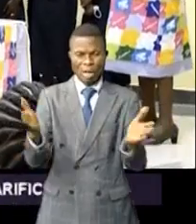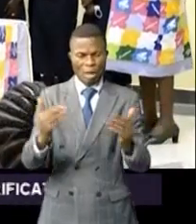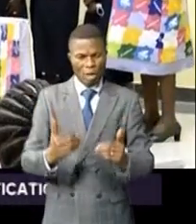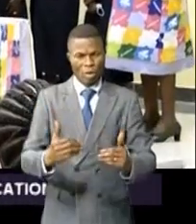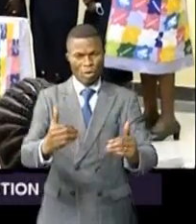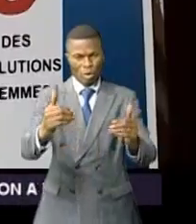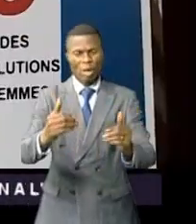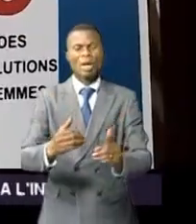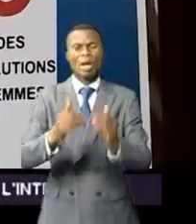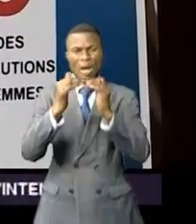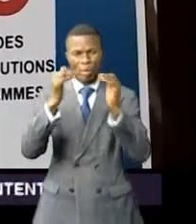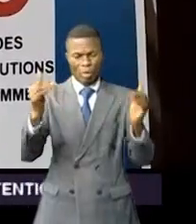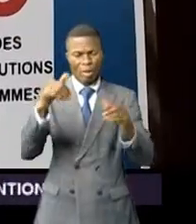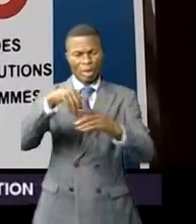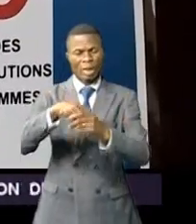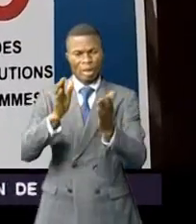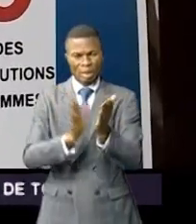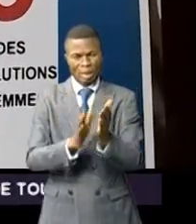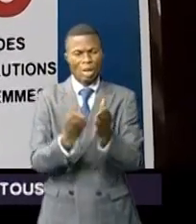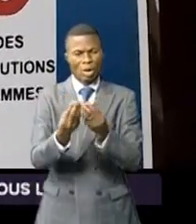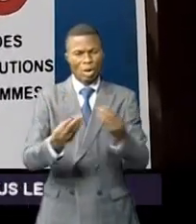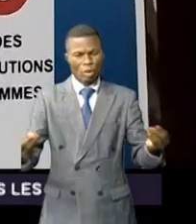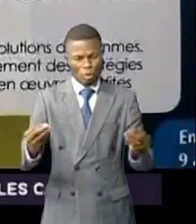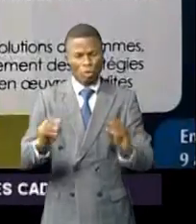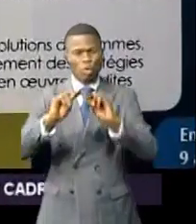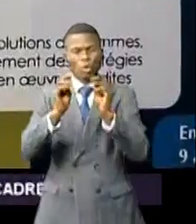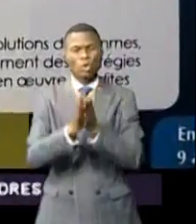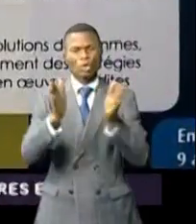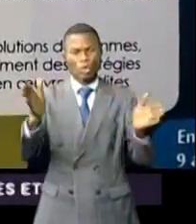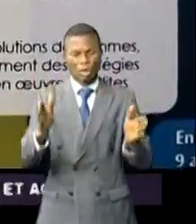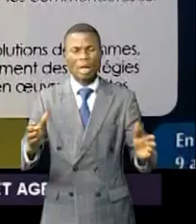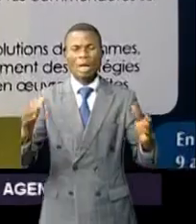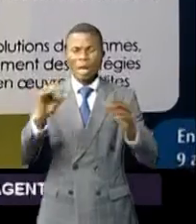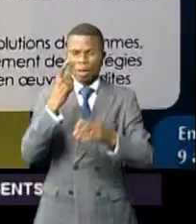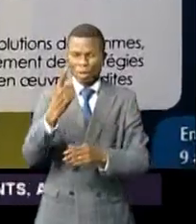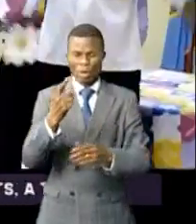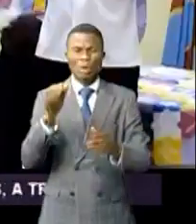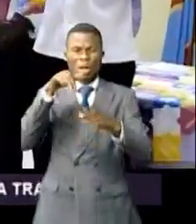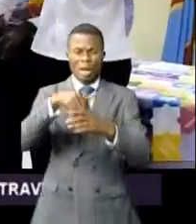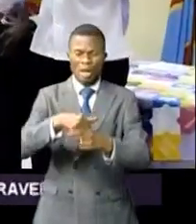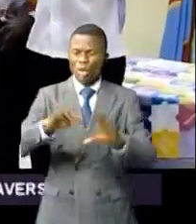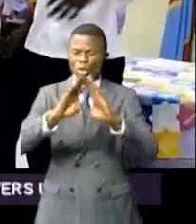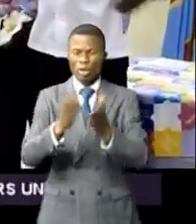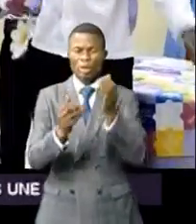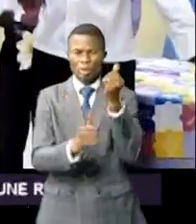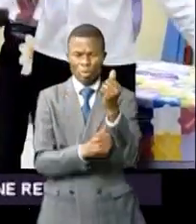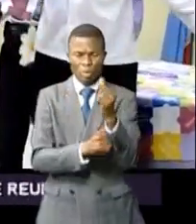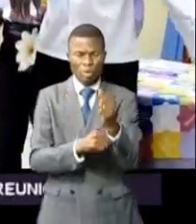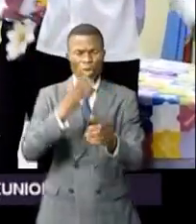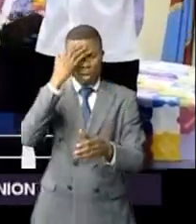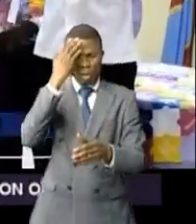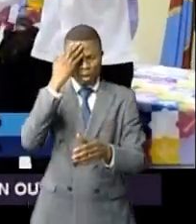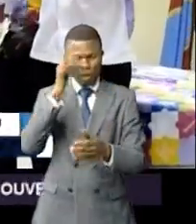continuer à faire la paix dans leurs écoles avec des solutions collectives, solidaires et inclusives pour tirer ensemble les leçons